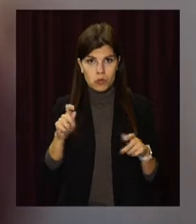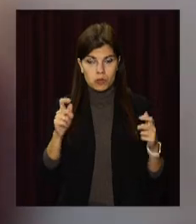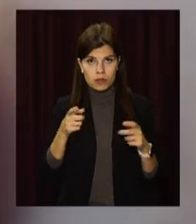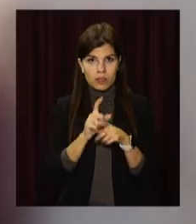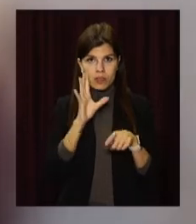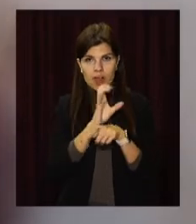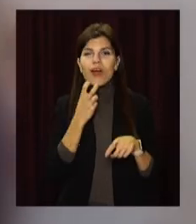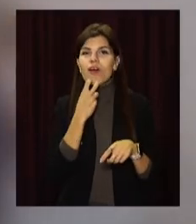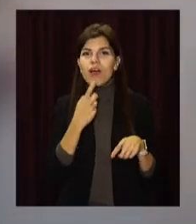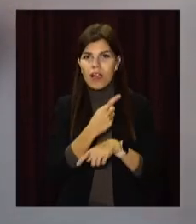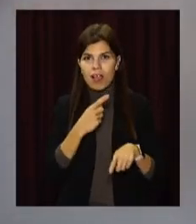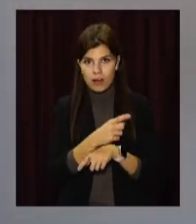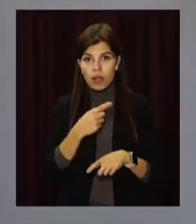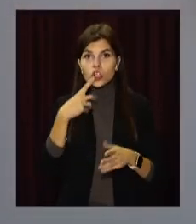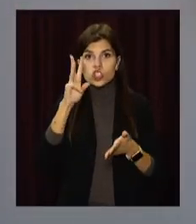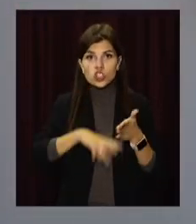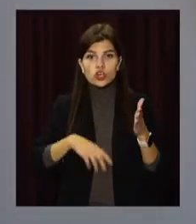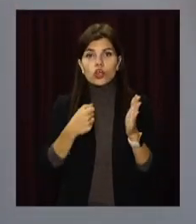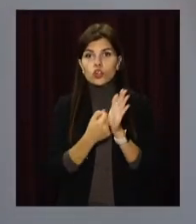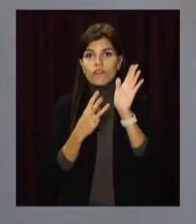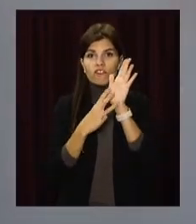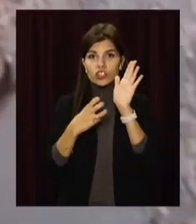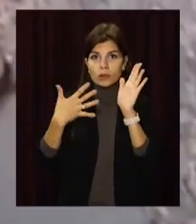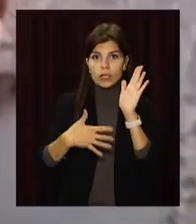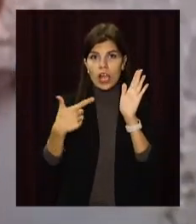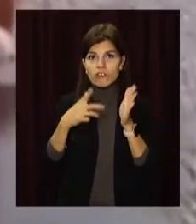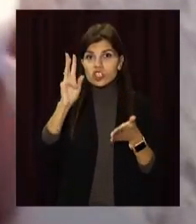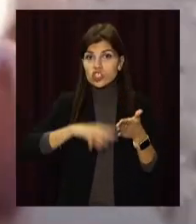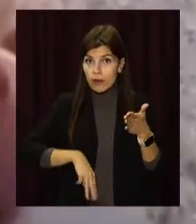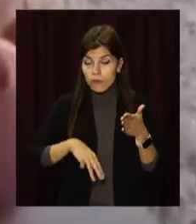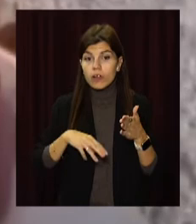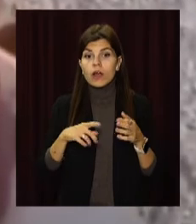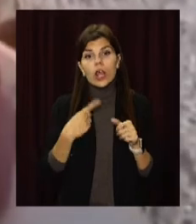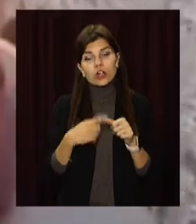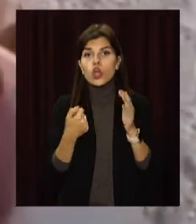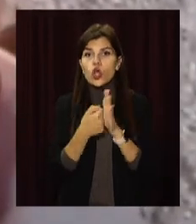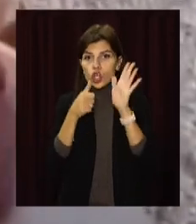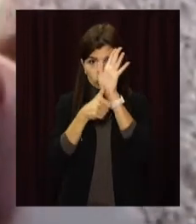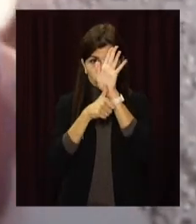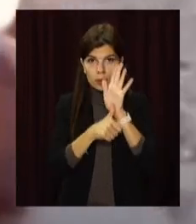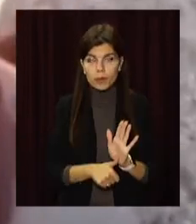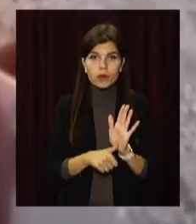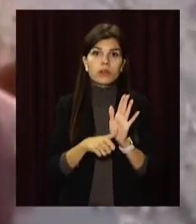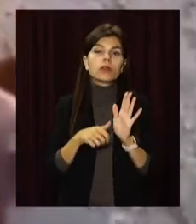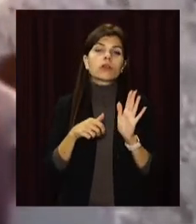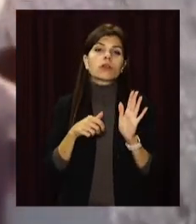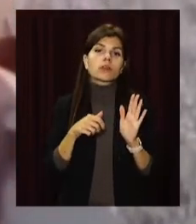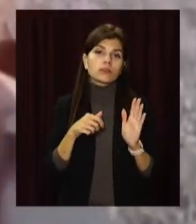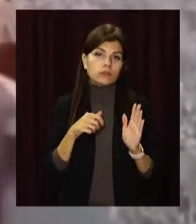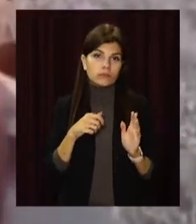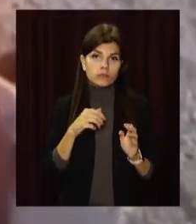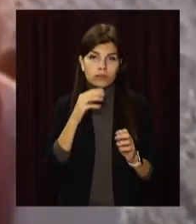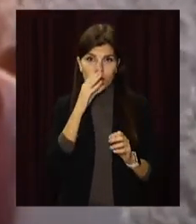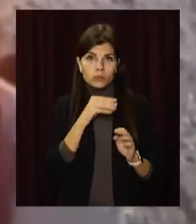справу. Злочин карається штрафом до 850 гривень. Або арештом до 6 місяців, або позбавленням волі до